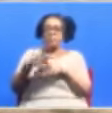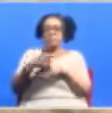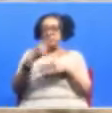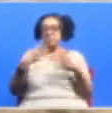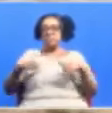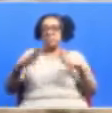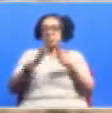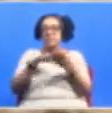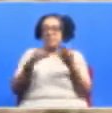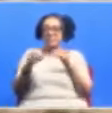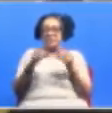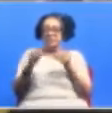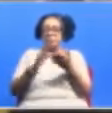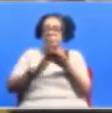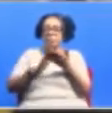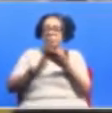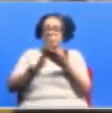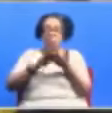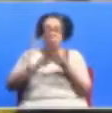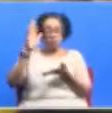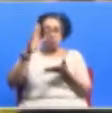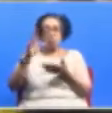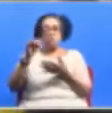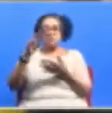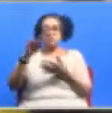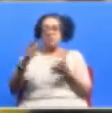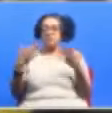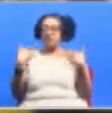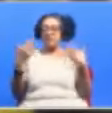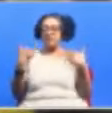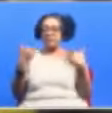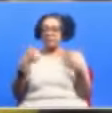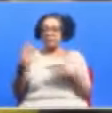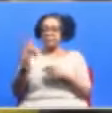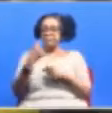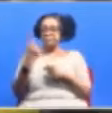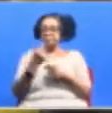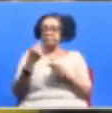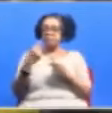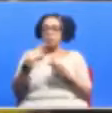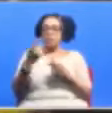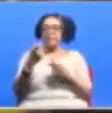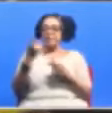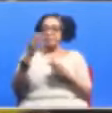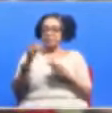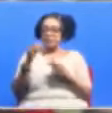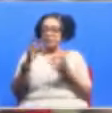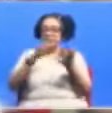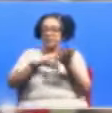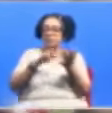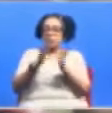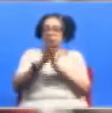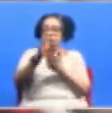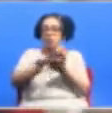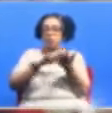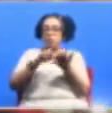disability, most of it congenital. However, only 250 are registered by a local